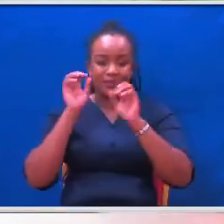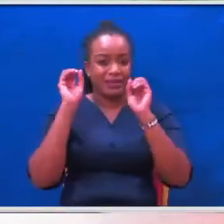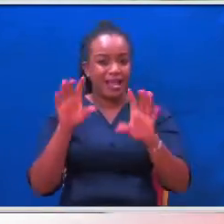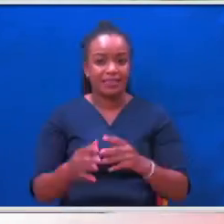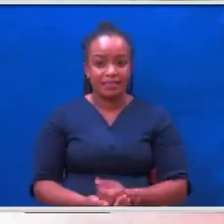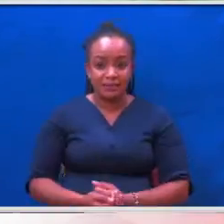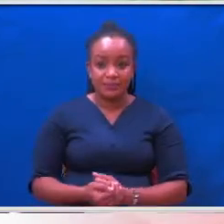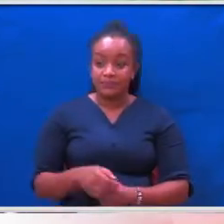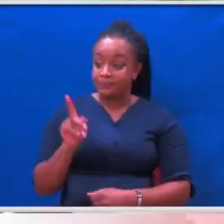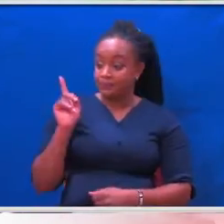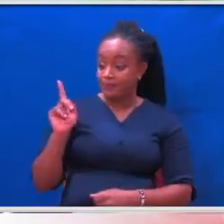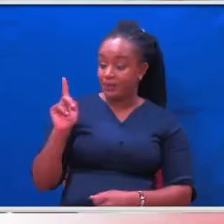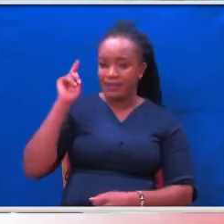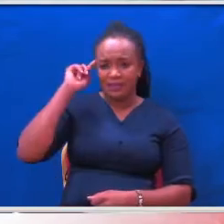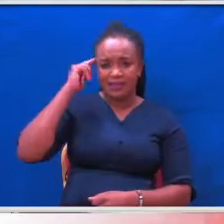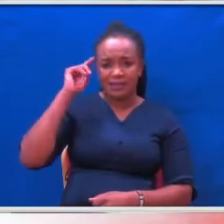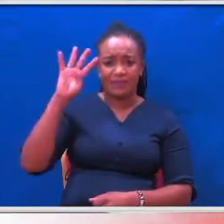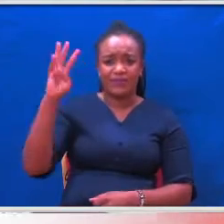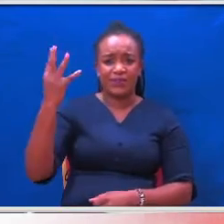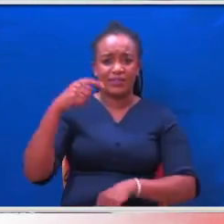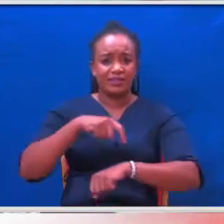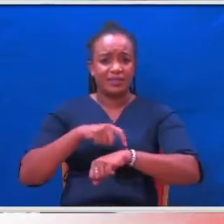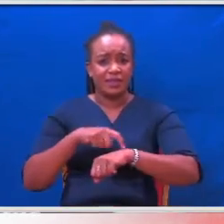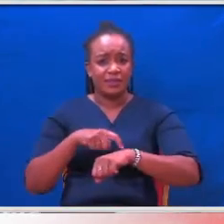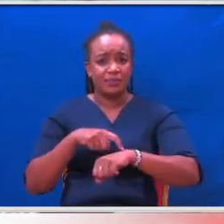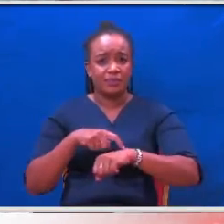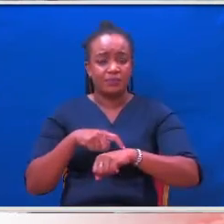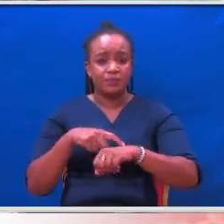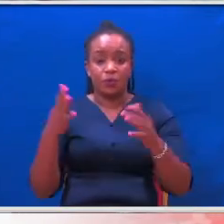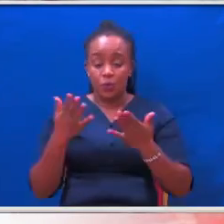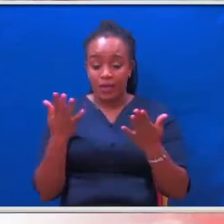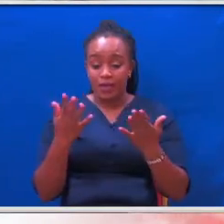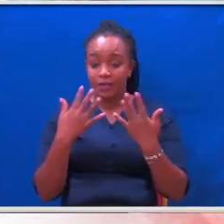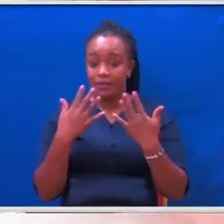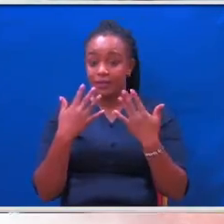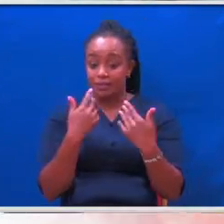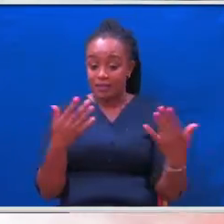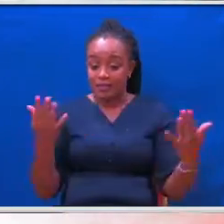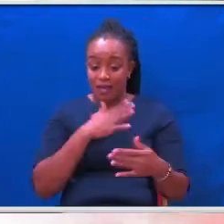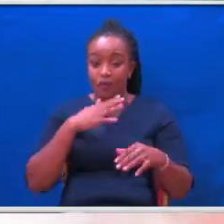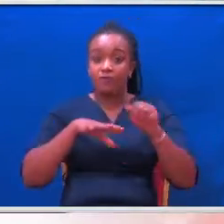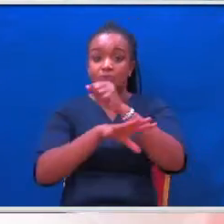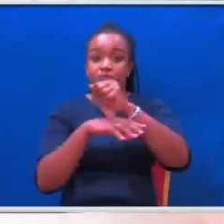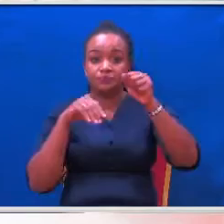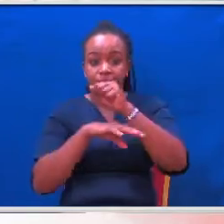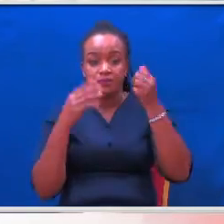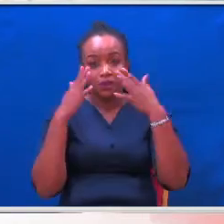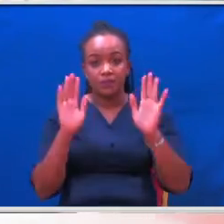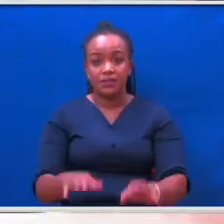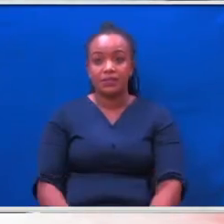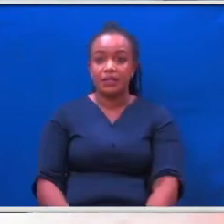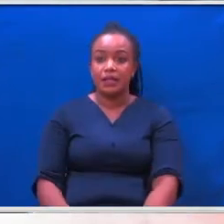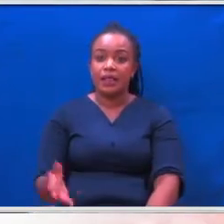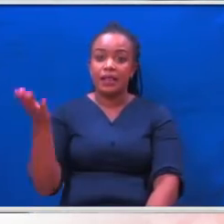Hii ni kama mara ya 4. Tuliweza kupotesha mali soko ya Merile last